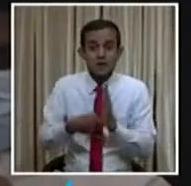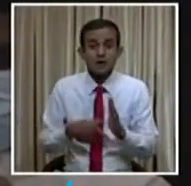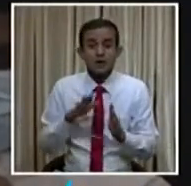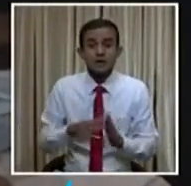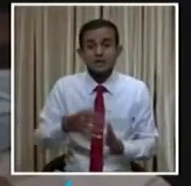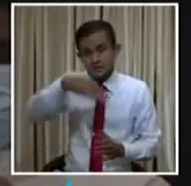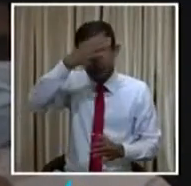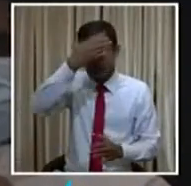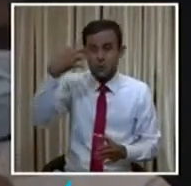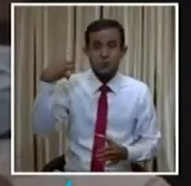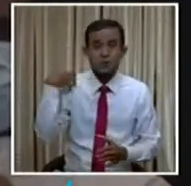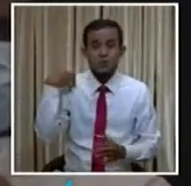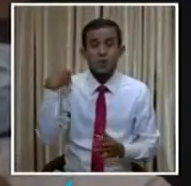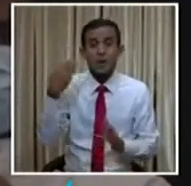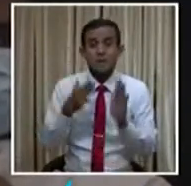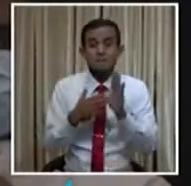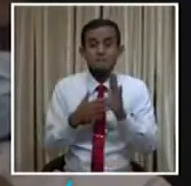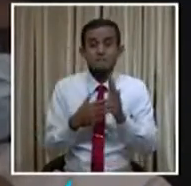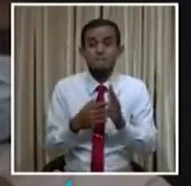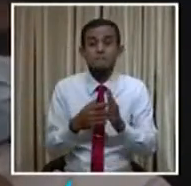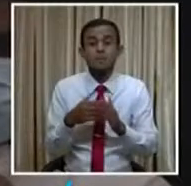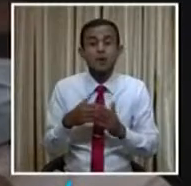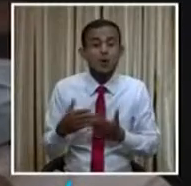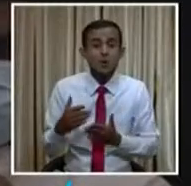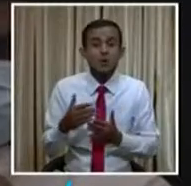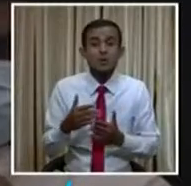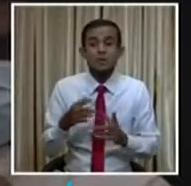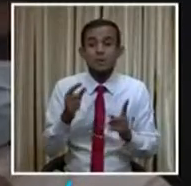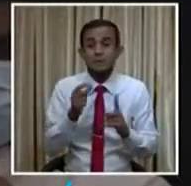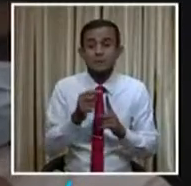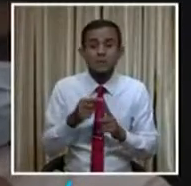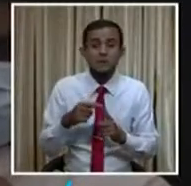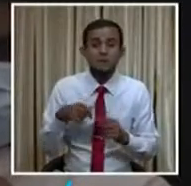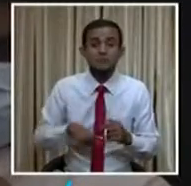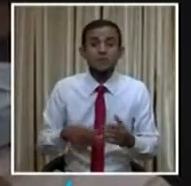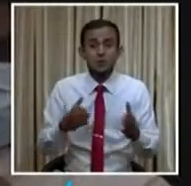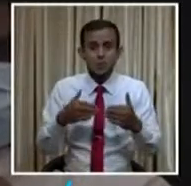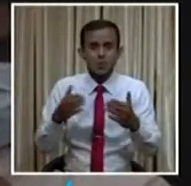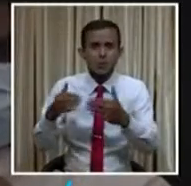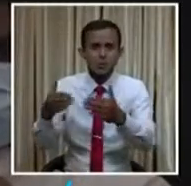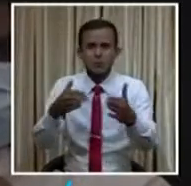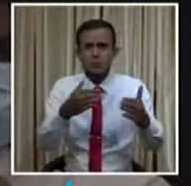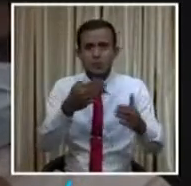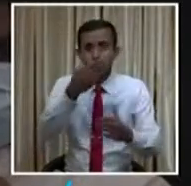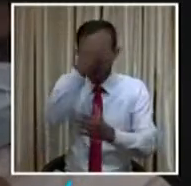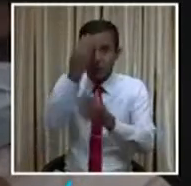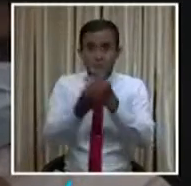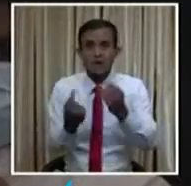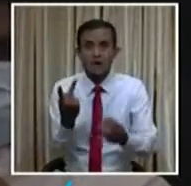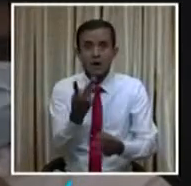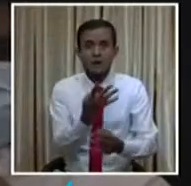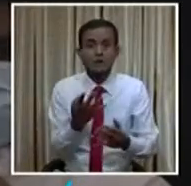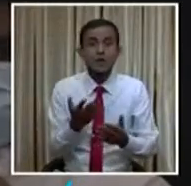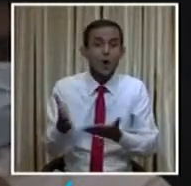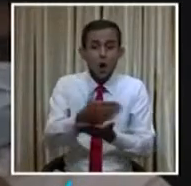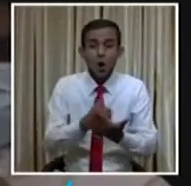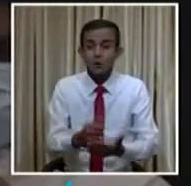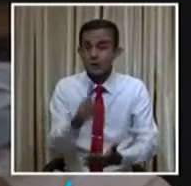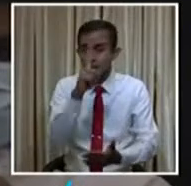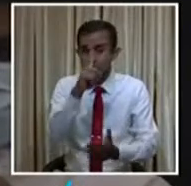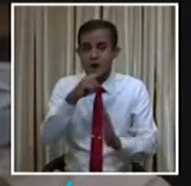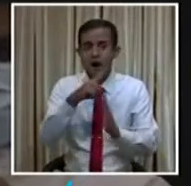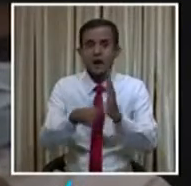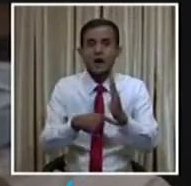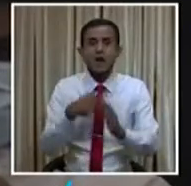sihala, damila, muslim, malay, burger, pasi, me tawat inna boho janakotas, me okkotama inna ekak